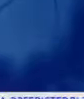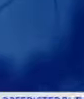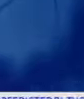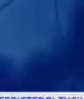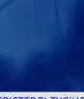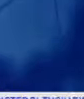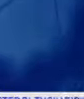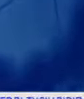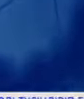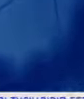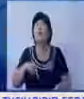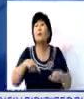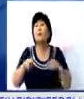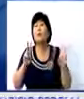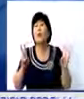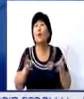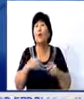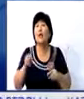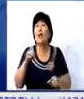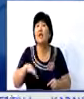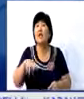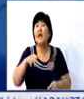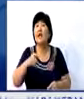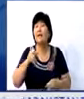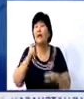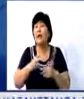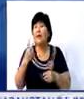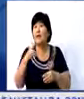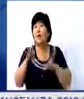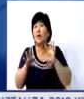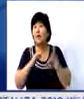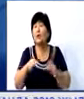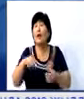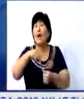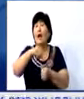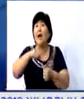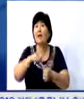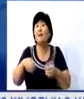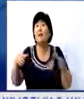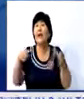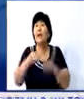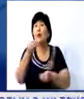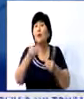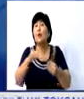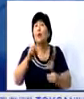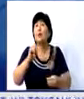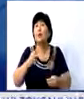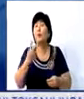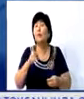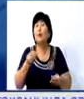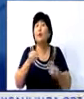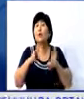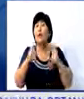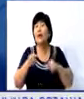Қостанайдың тобыл футбол клубы Европа лигасындағы жорығын аяқтады. Екінші іріктеу кезеңінде Арменияның Пионик командасымен ойнаған тобыл қос ойынның